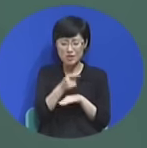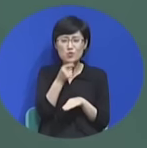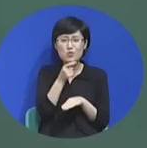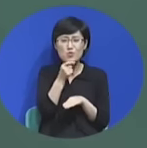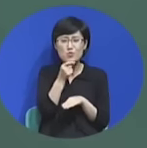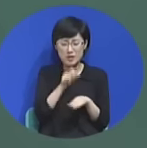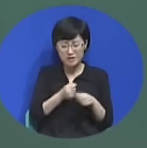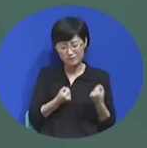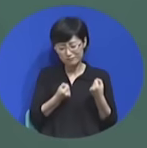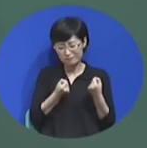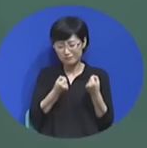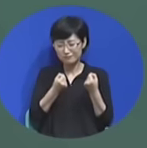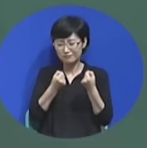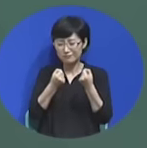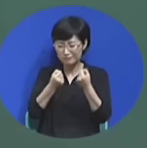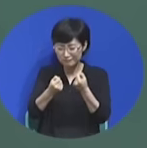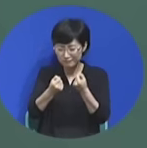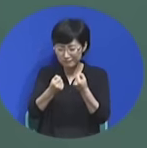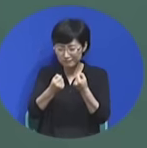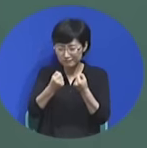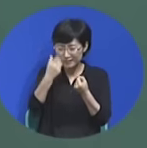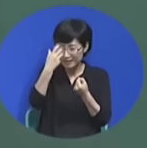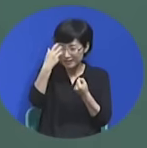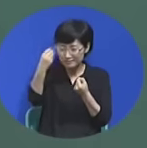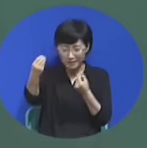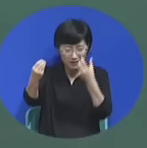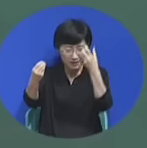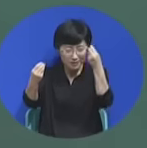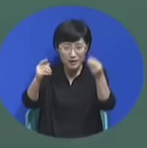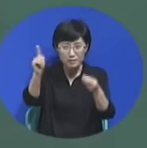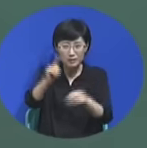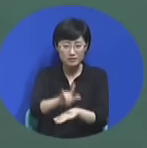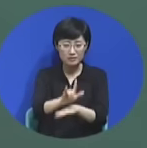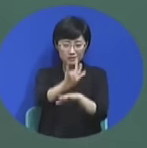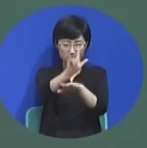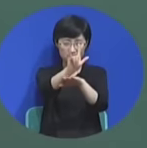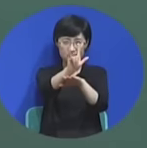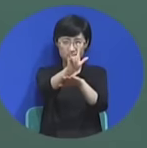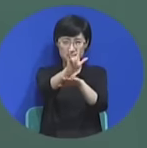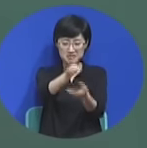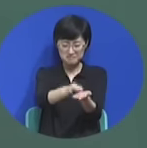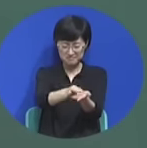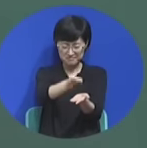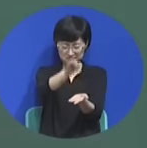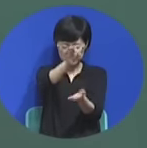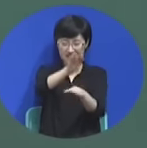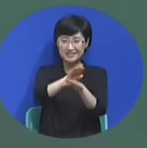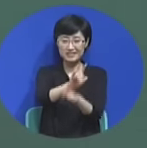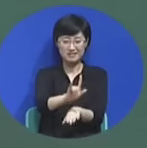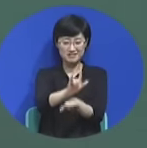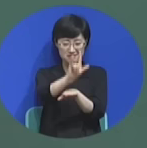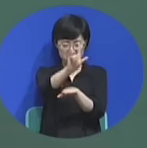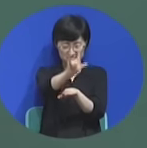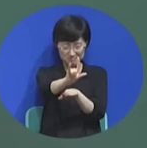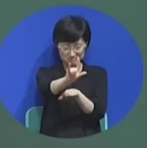이 주차장에 가니까 거기 외제차 하나 딱 서 있는 거예요.